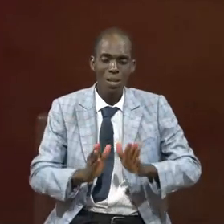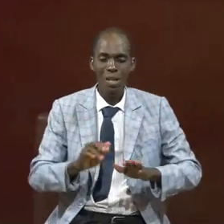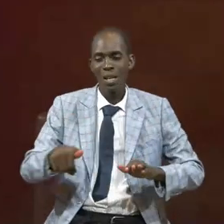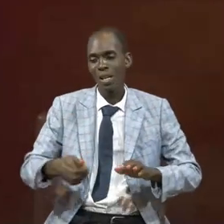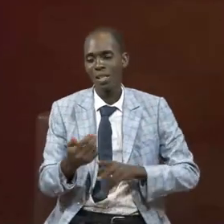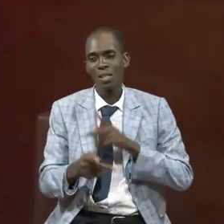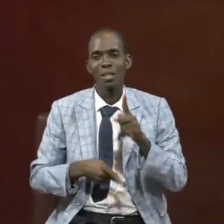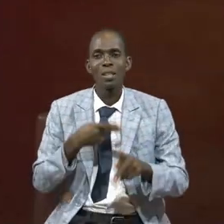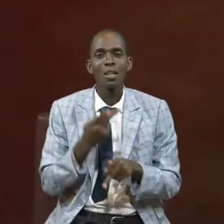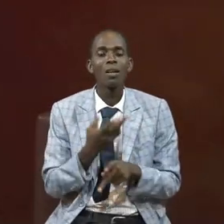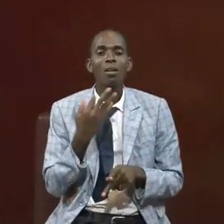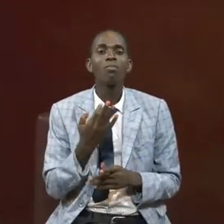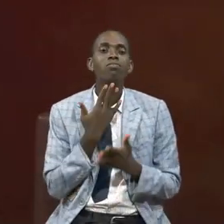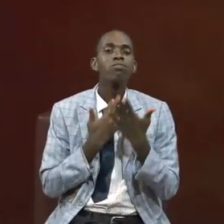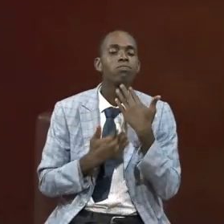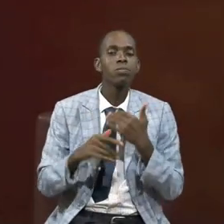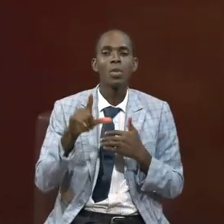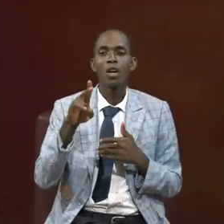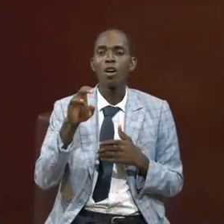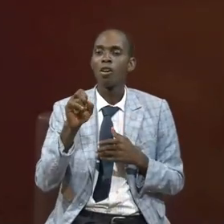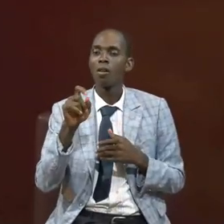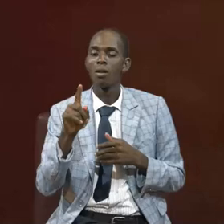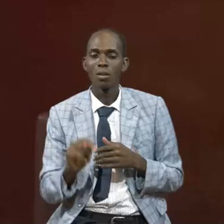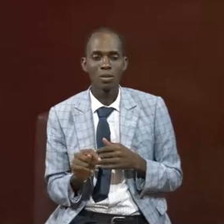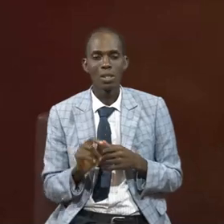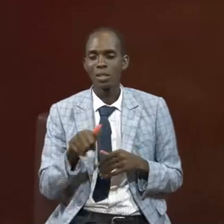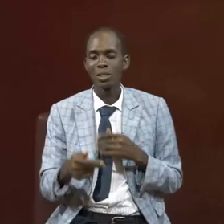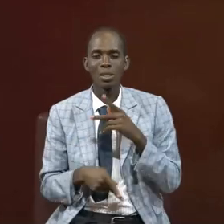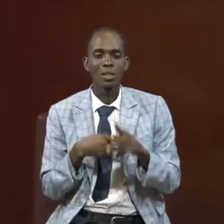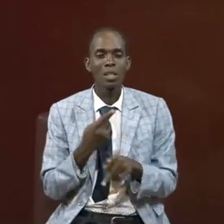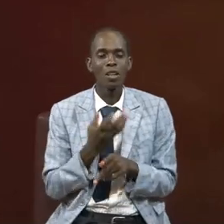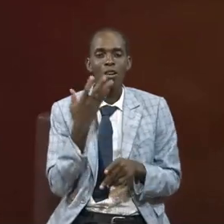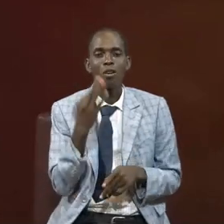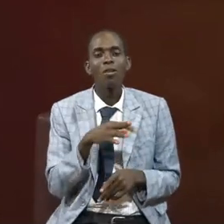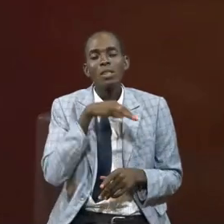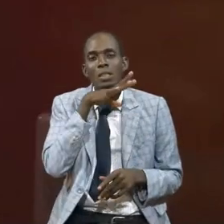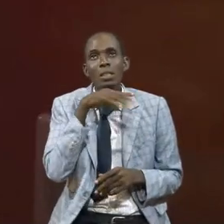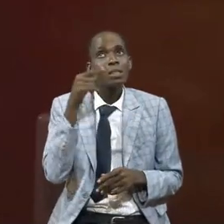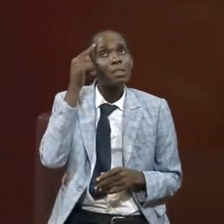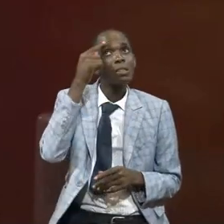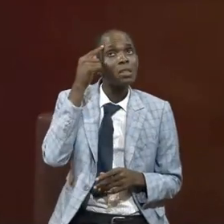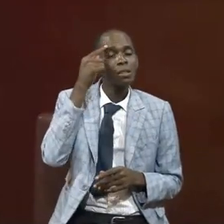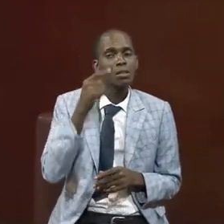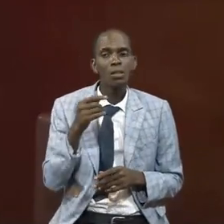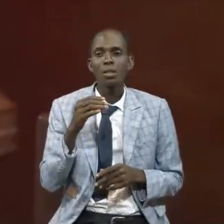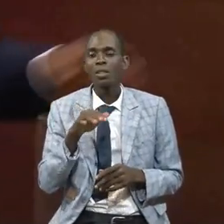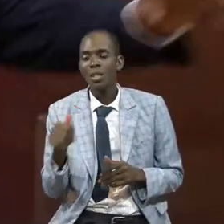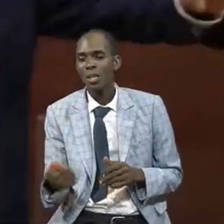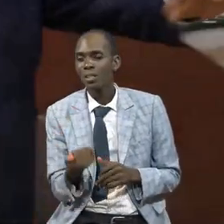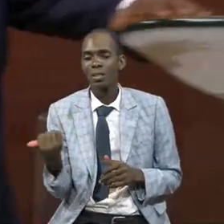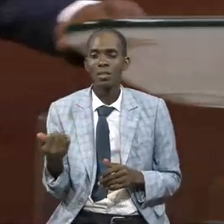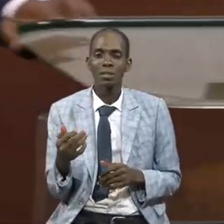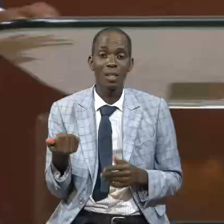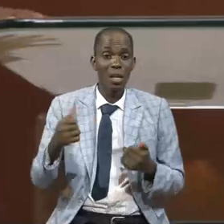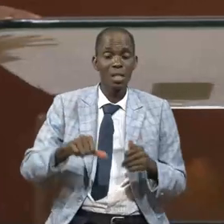de convoitise, une forme d'immoralité, sans permettre à une forme des œuvres